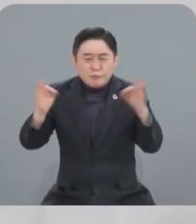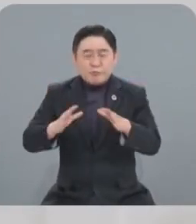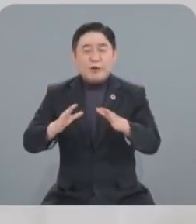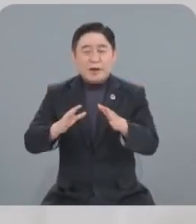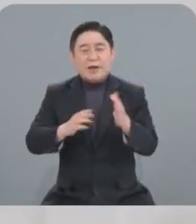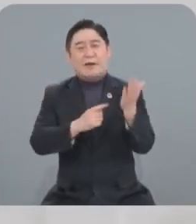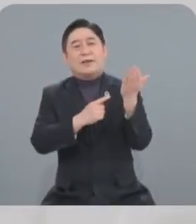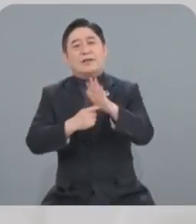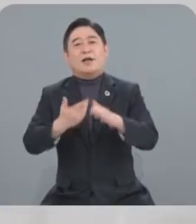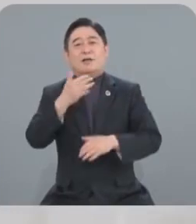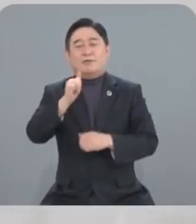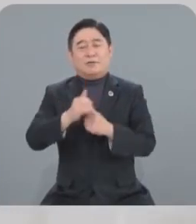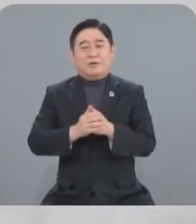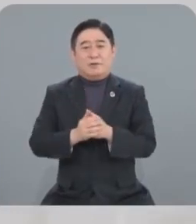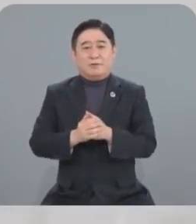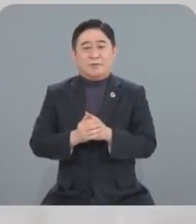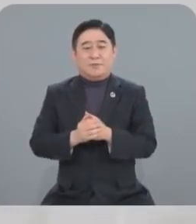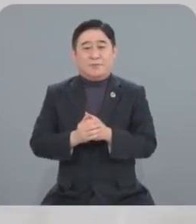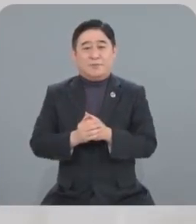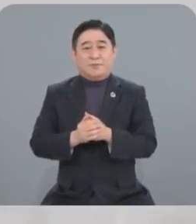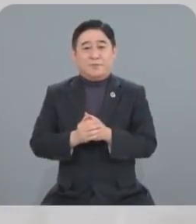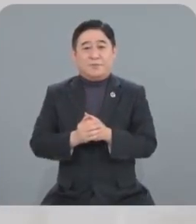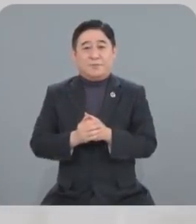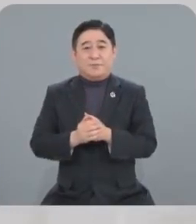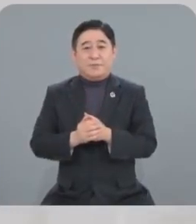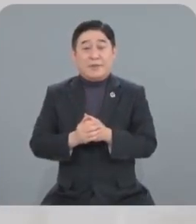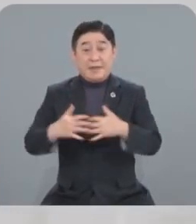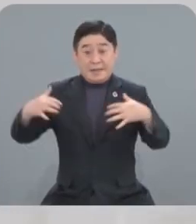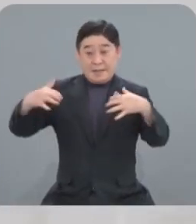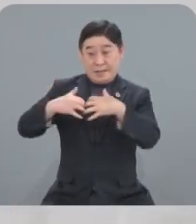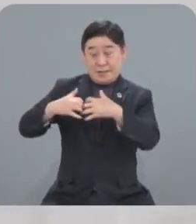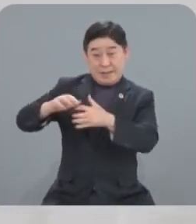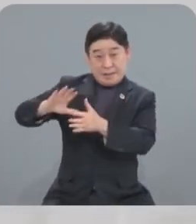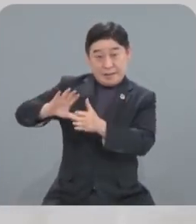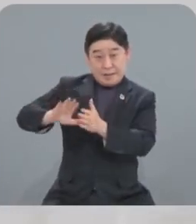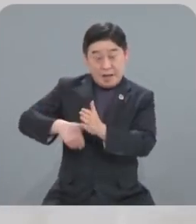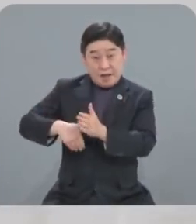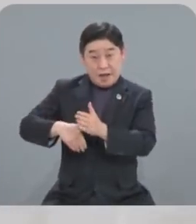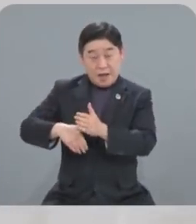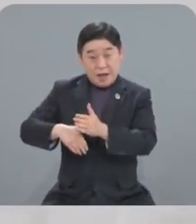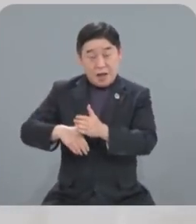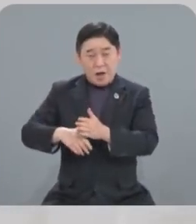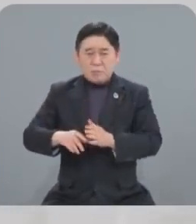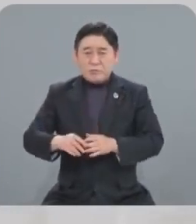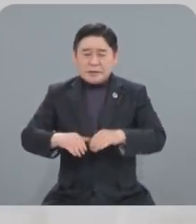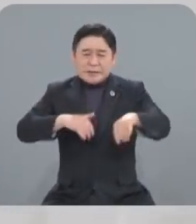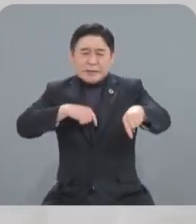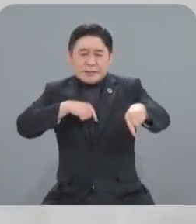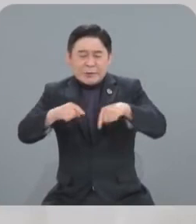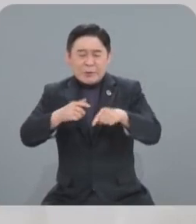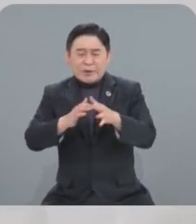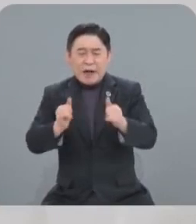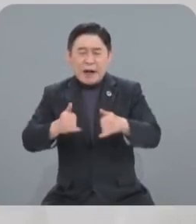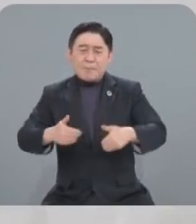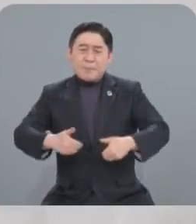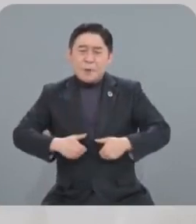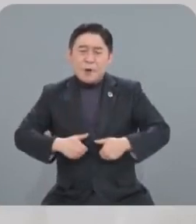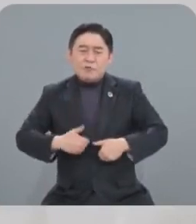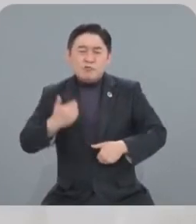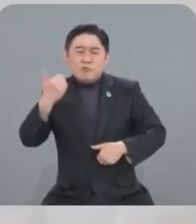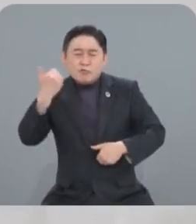빛을 바랍니다 전시 상황에서 어떤 지도자가 필요한지 잘 알았던 영국 국민은